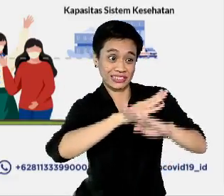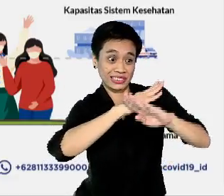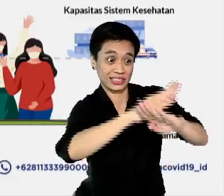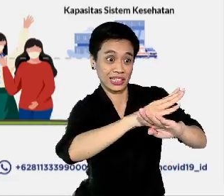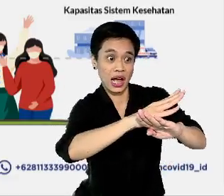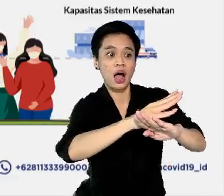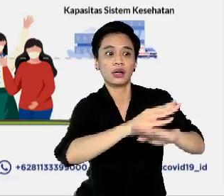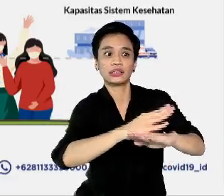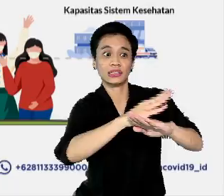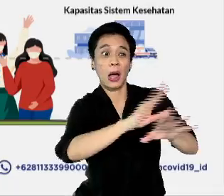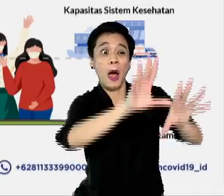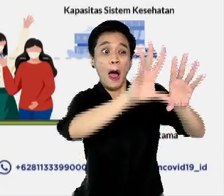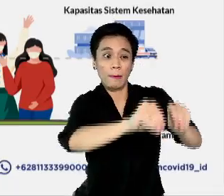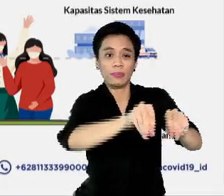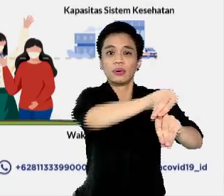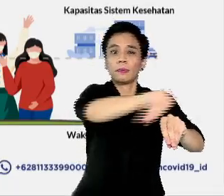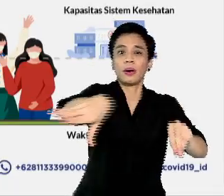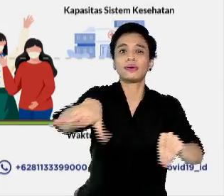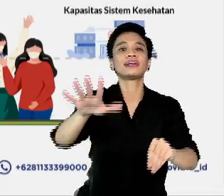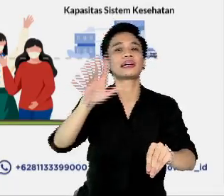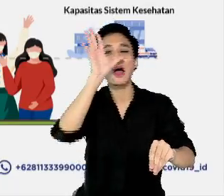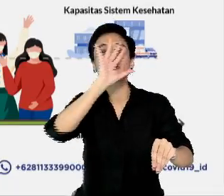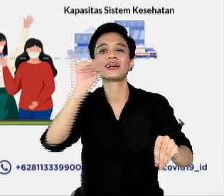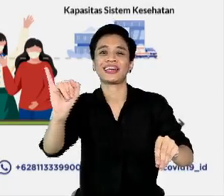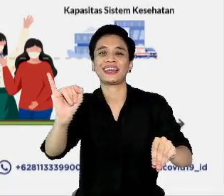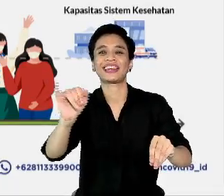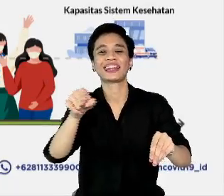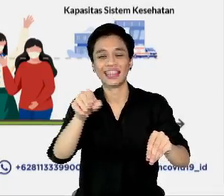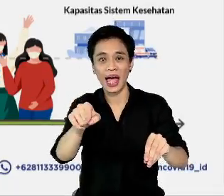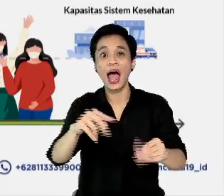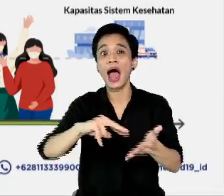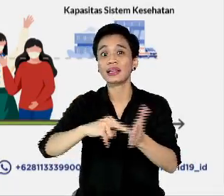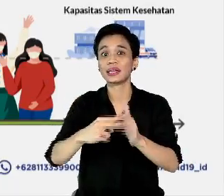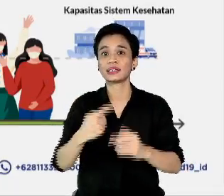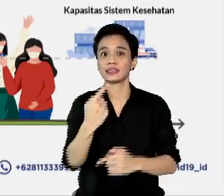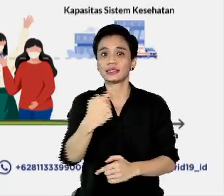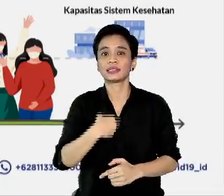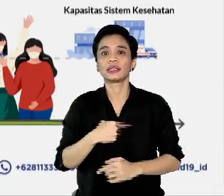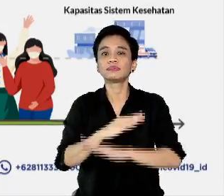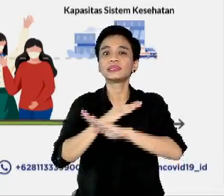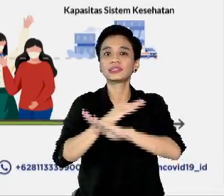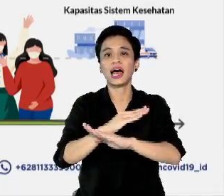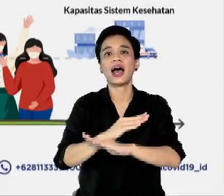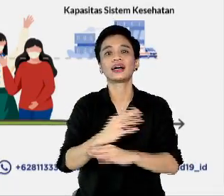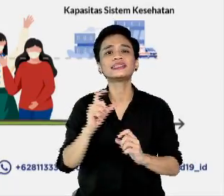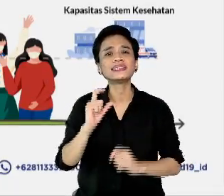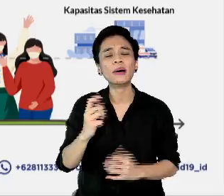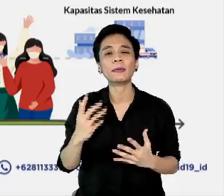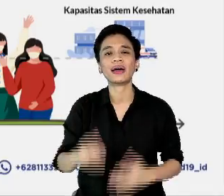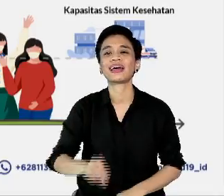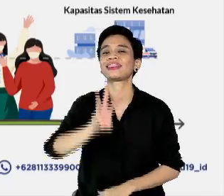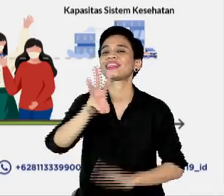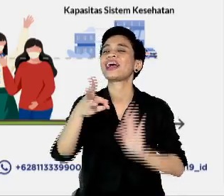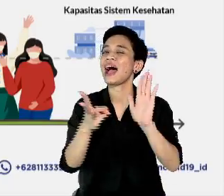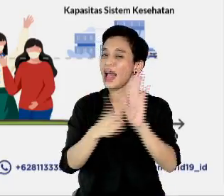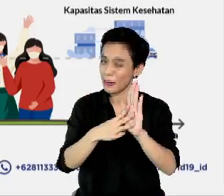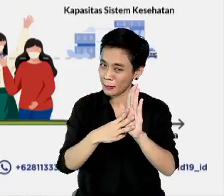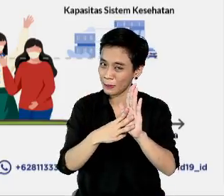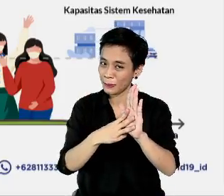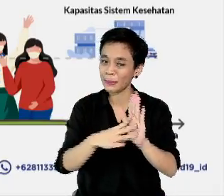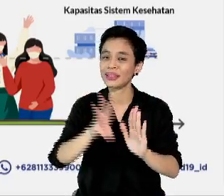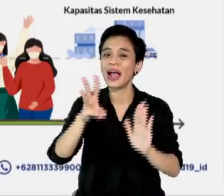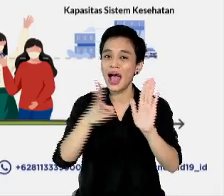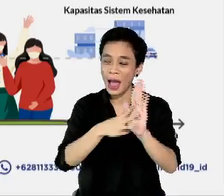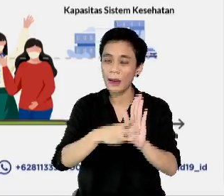menekan meluasnya penularan. Upaya preventif yang dapat kita lakukan ialah melakukan 3M secara disiplin,